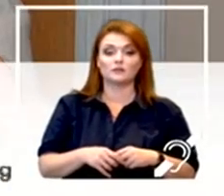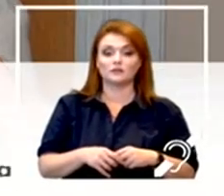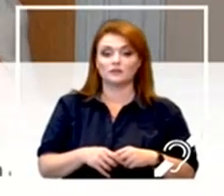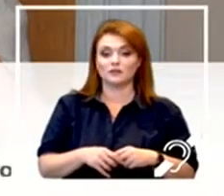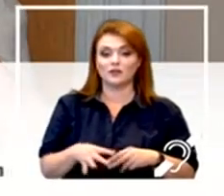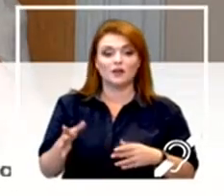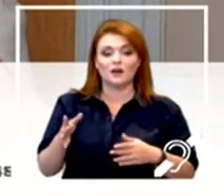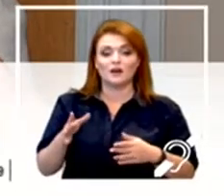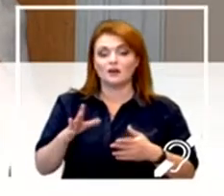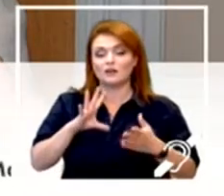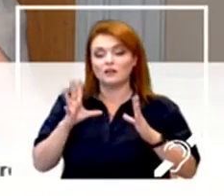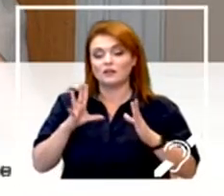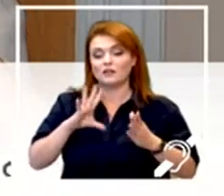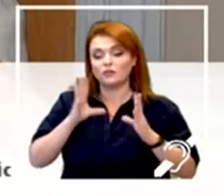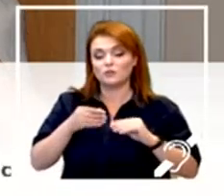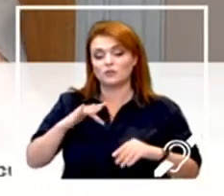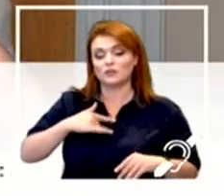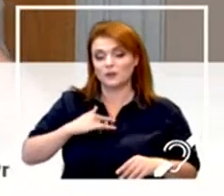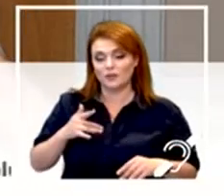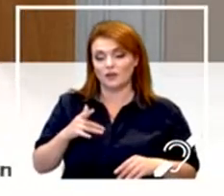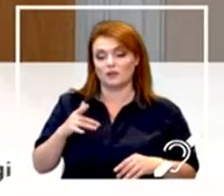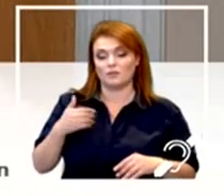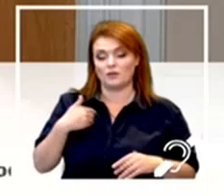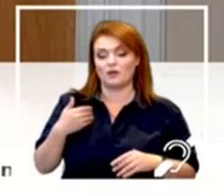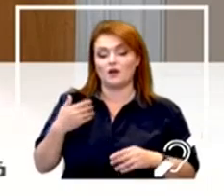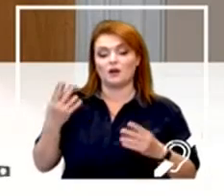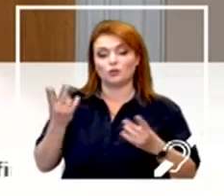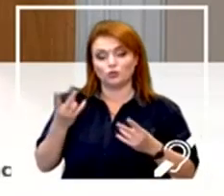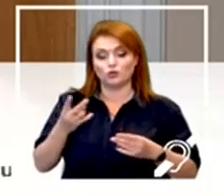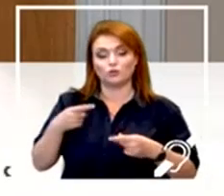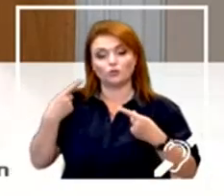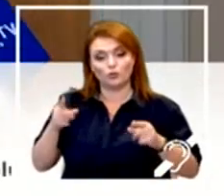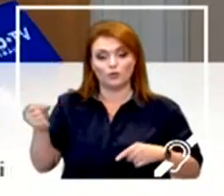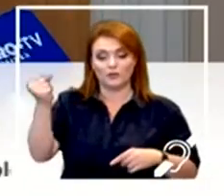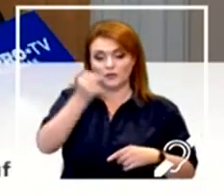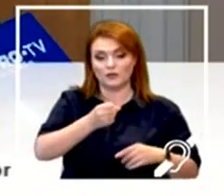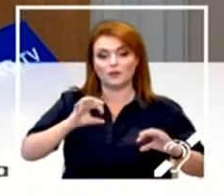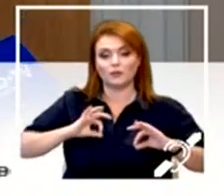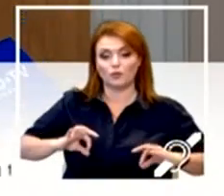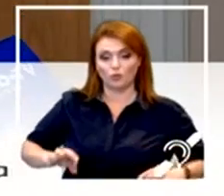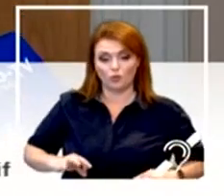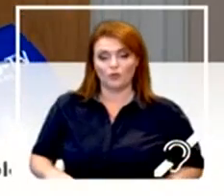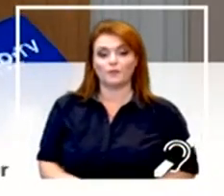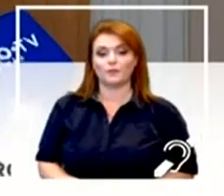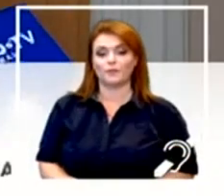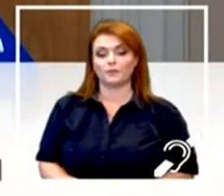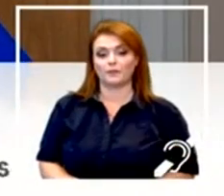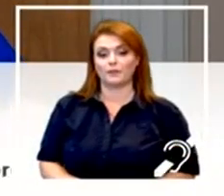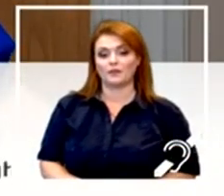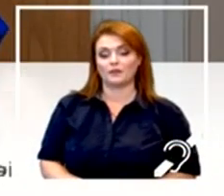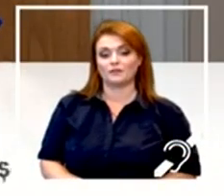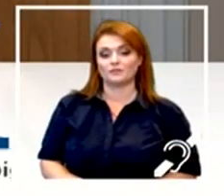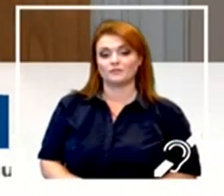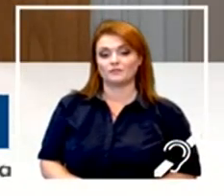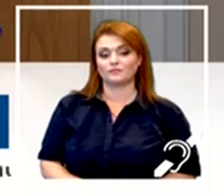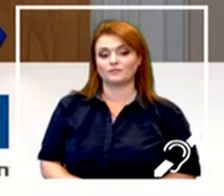decretiv dispoziție și noi punem la îndoială legalitatea ei, dar la moment nu avem pârghii pentru a o contesta. Aceeași chestiune și situații de fapt, mai